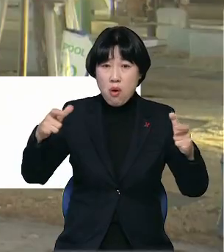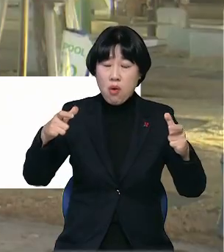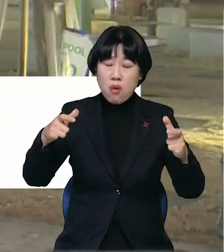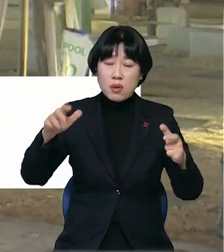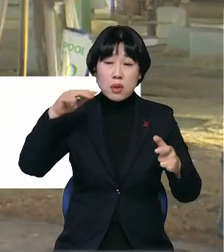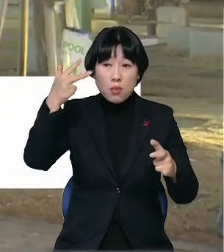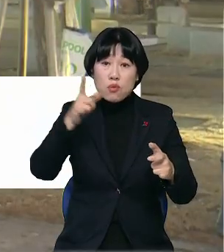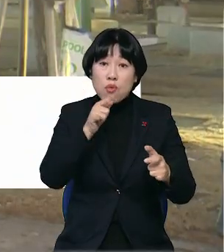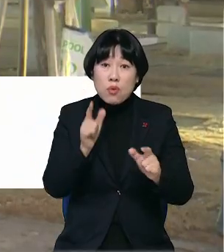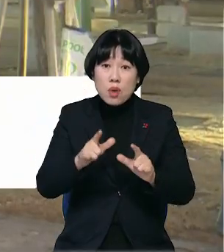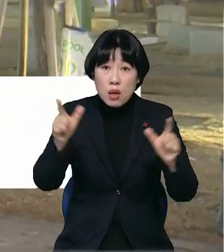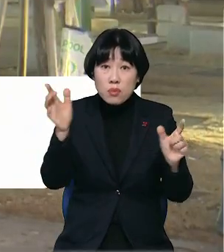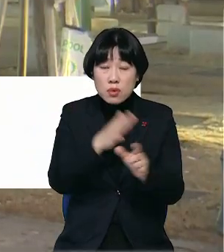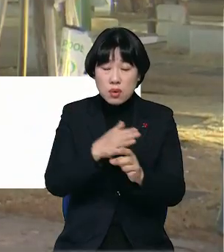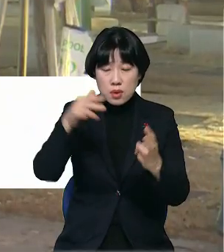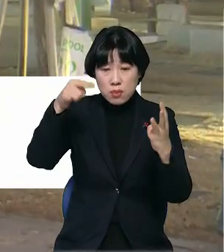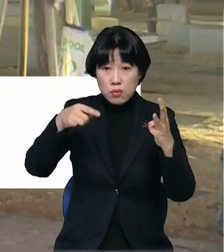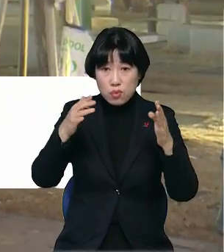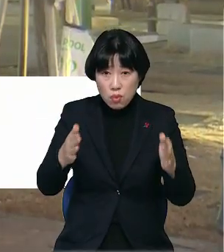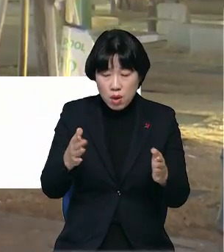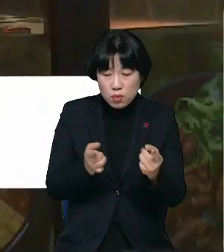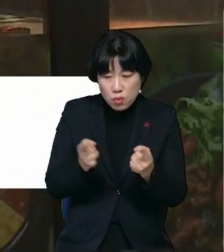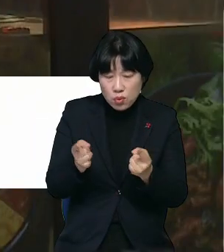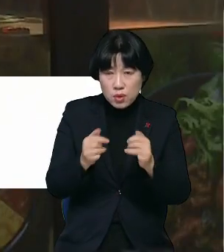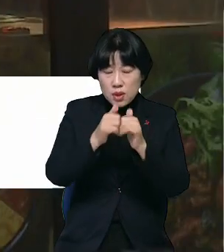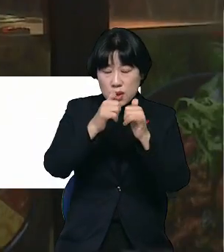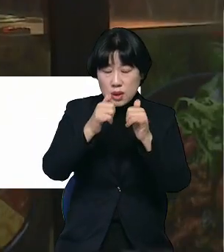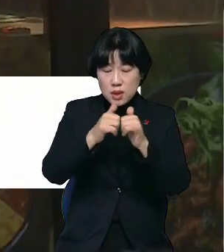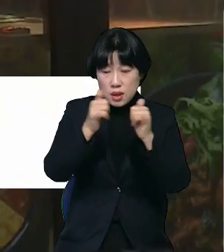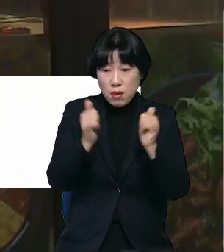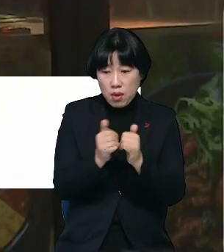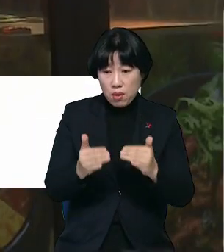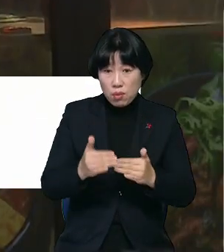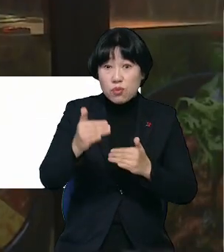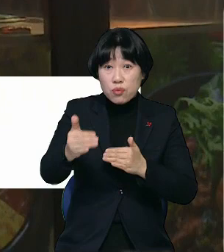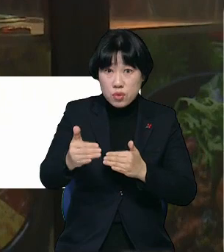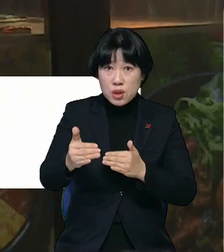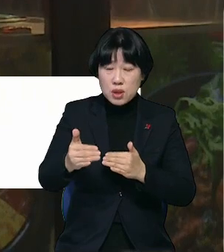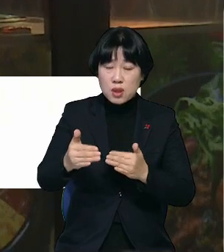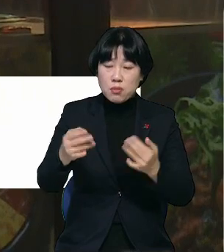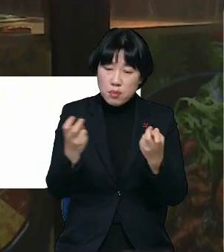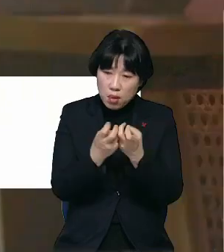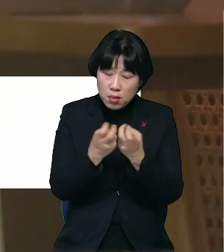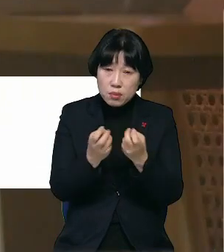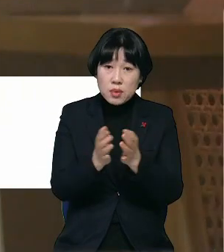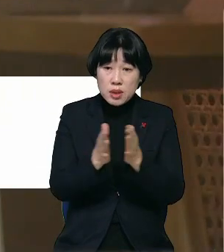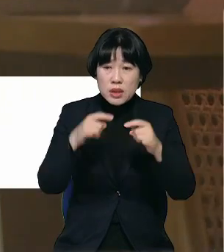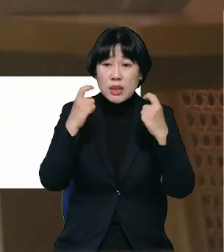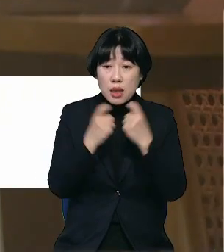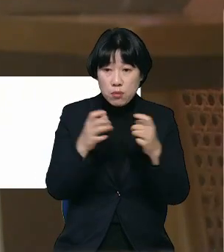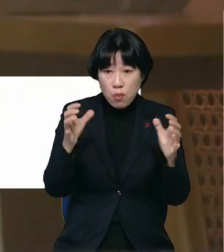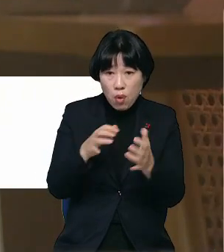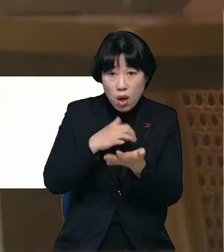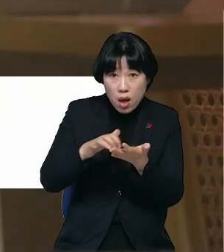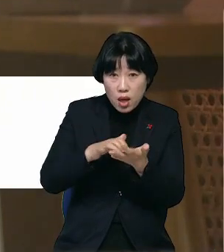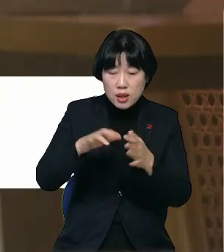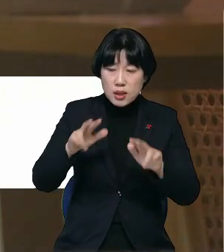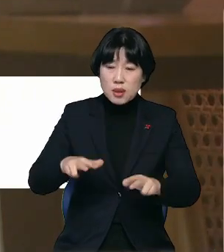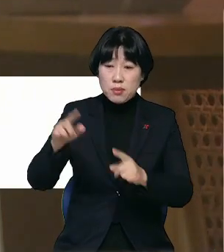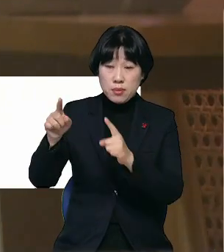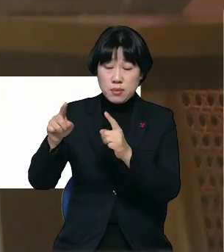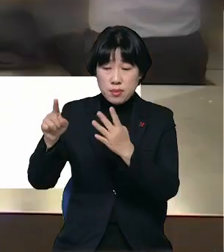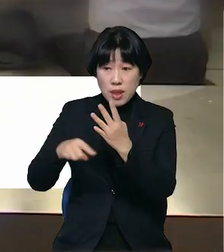정부는 다음 주 월요일부터 3주간 조정된 사회적 거리 두기를 시행합니다. 사적 모임 허용 인원은 현행